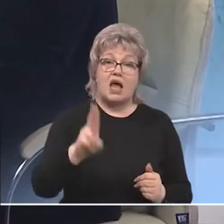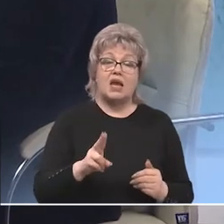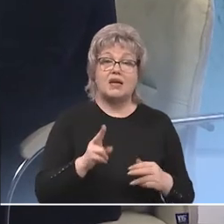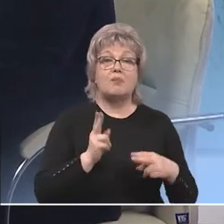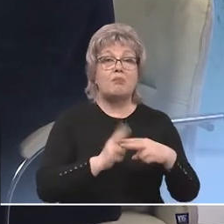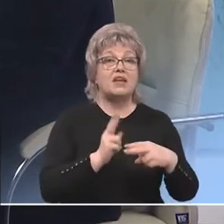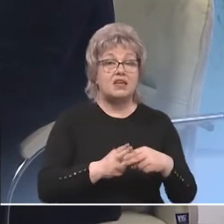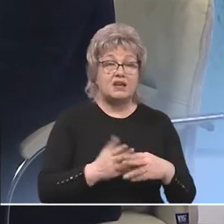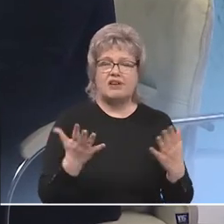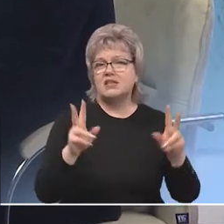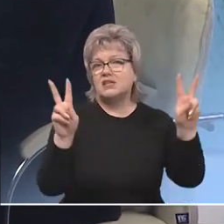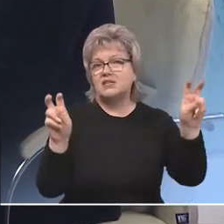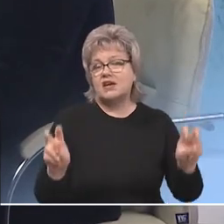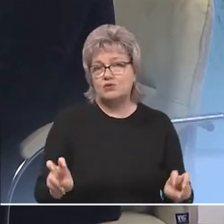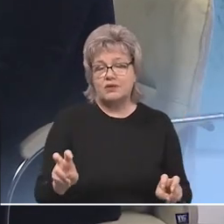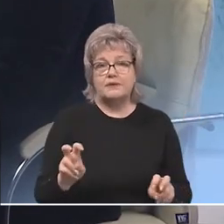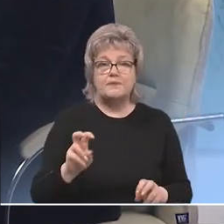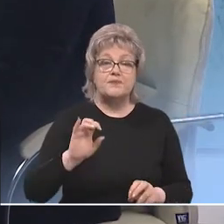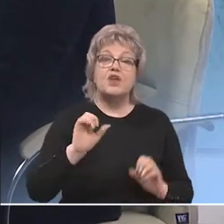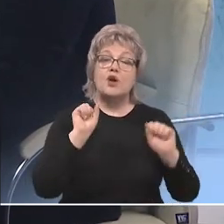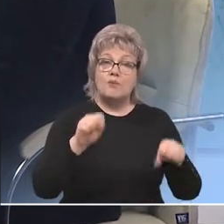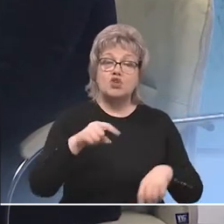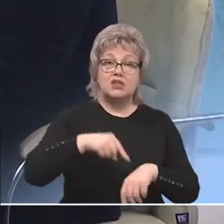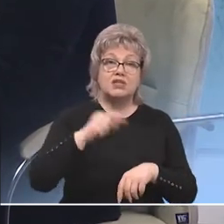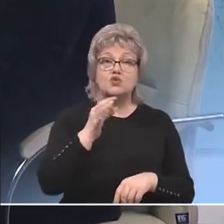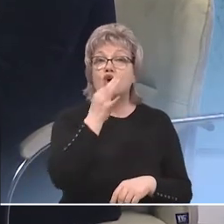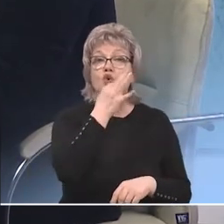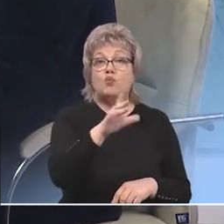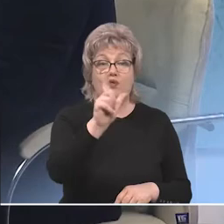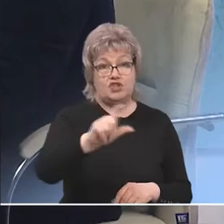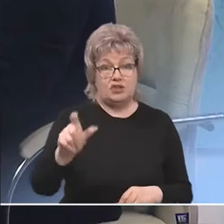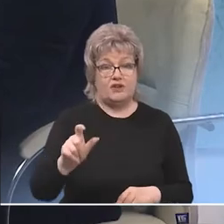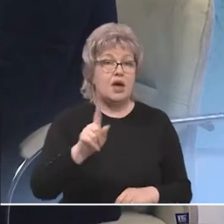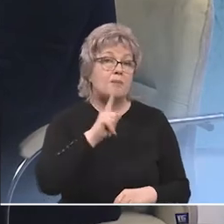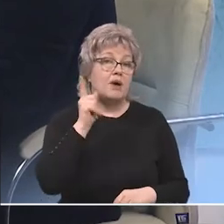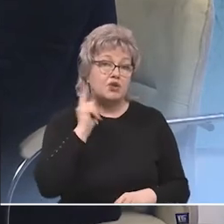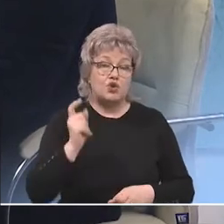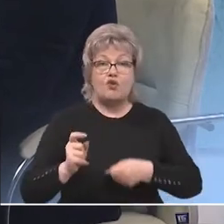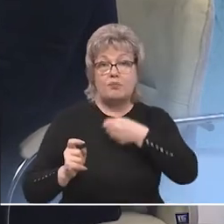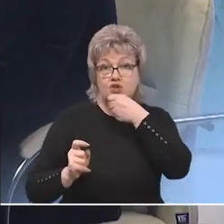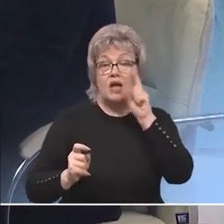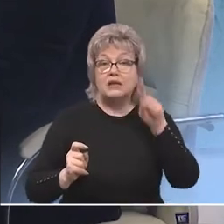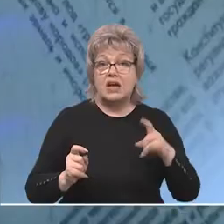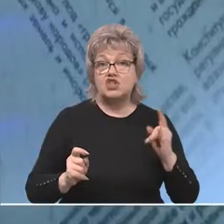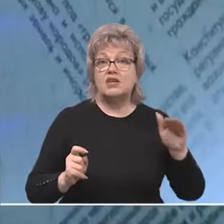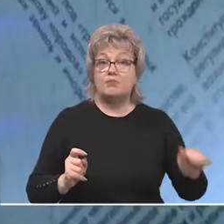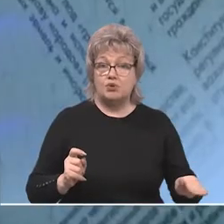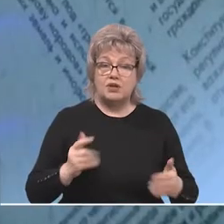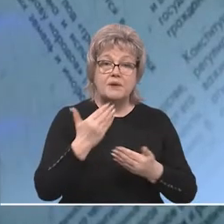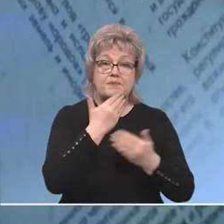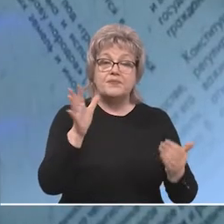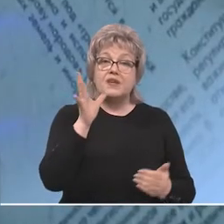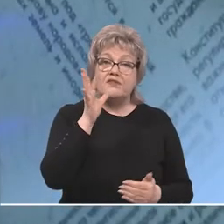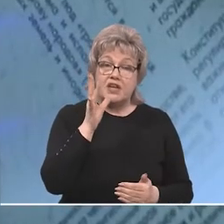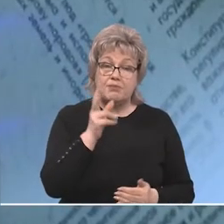барьеров, каких-либо статусов, и она может коснуться абсолютно любого человека, молодого, пожилого и даже ребенка. И в последнее